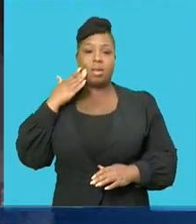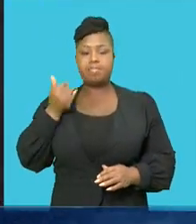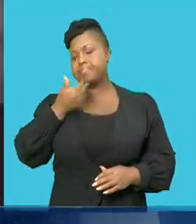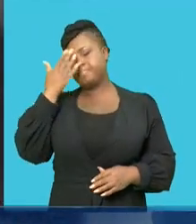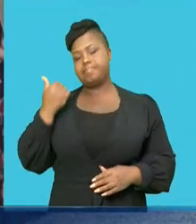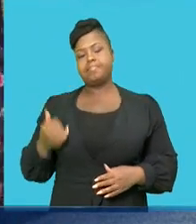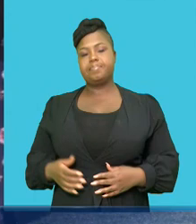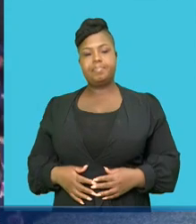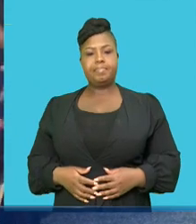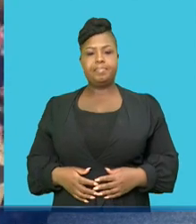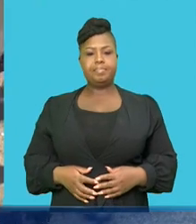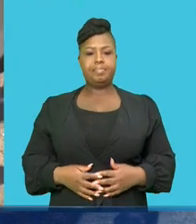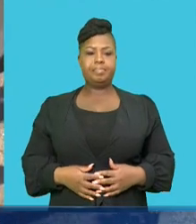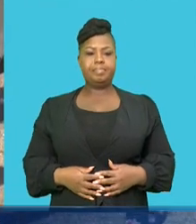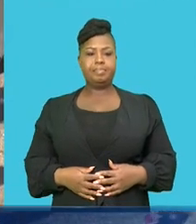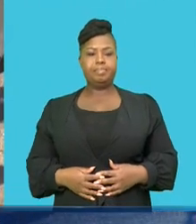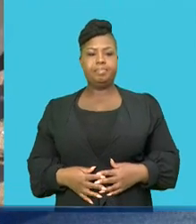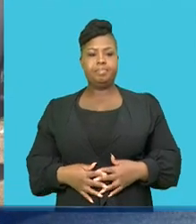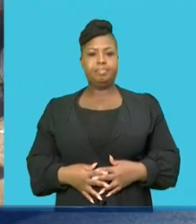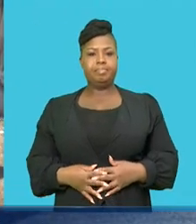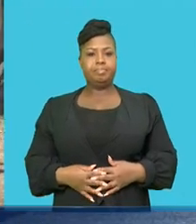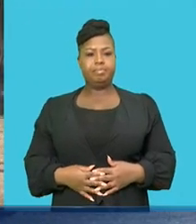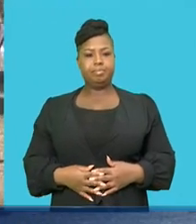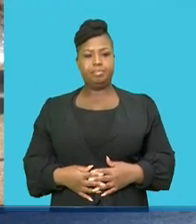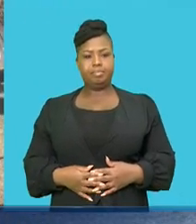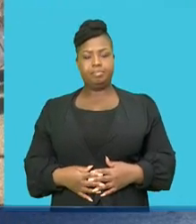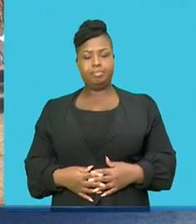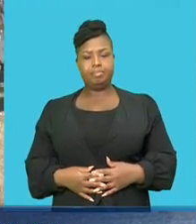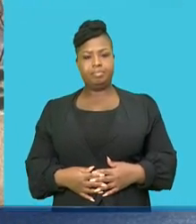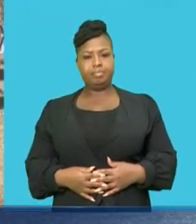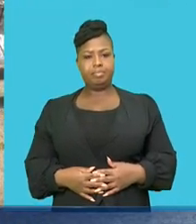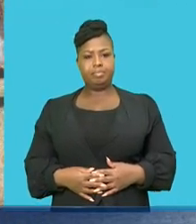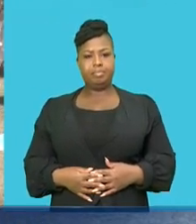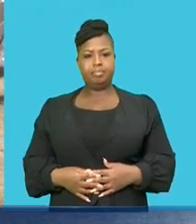oqinisekisiweyo. Kwiindaba zeSoweto TV ndingunomzabalazo Mduka eGoli.